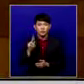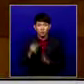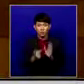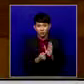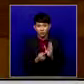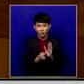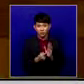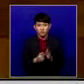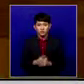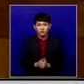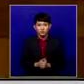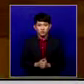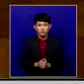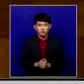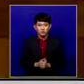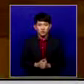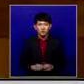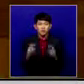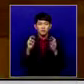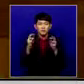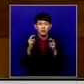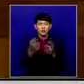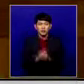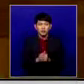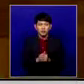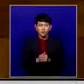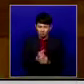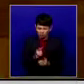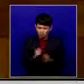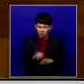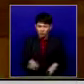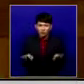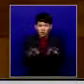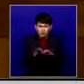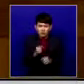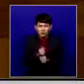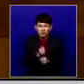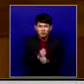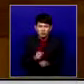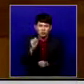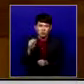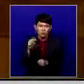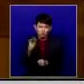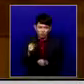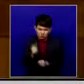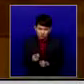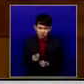ะครับมันเป็นเรื่องของความจําเป็นมันเป็นเรื่องของความเร่งด่วนจริงๆ